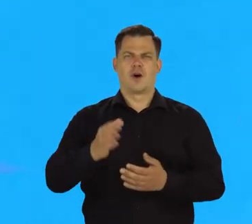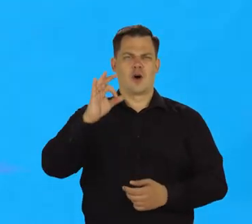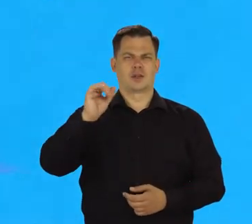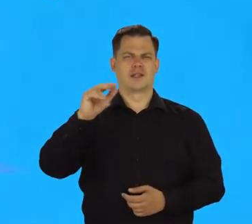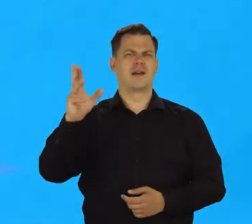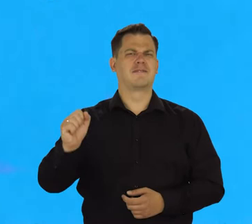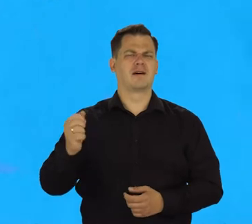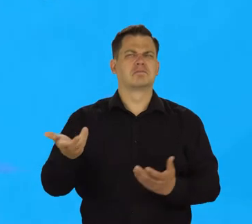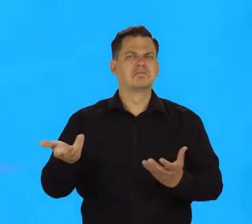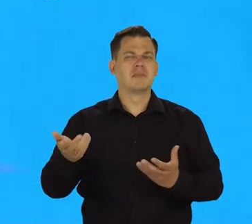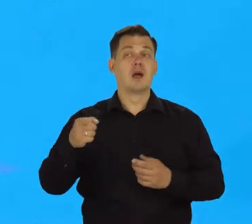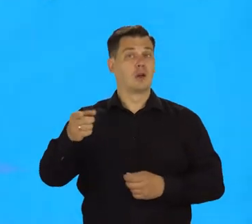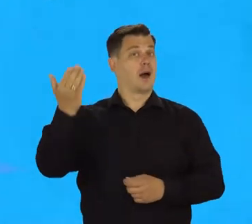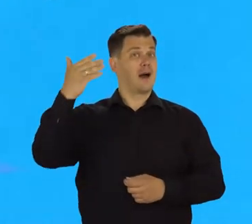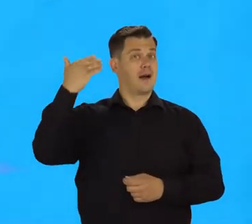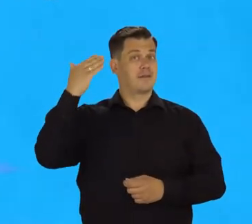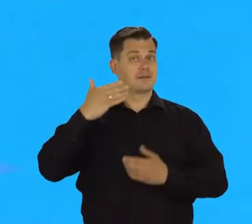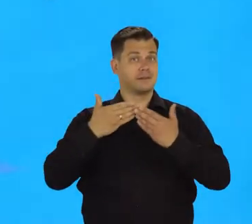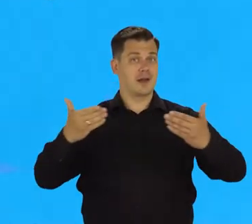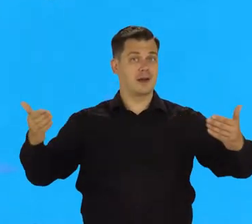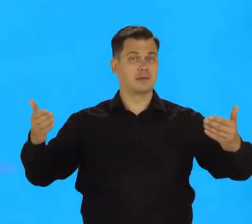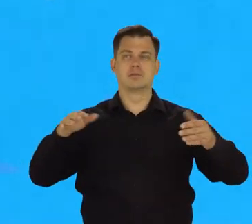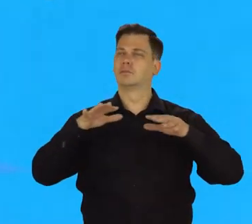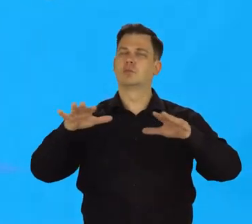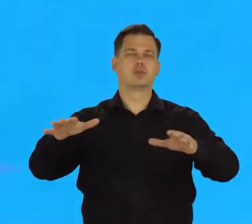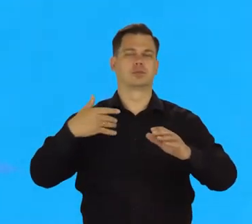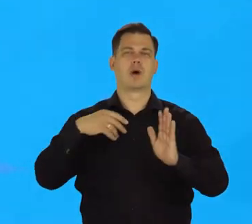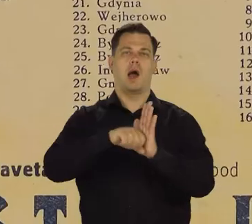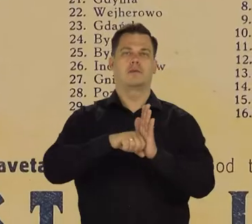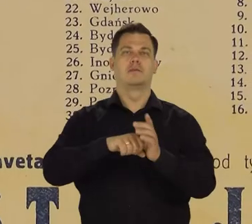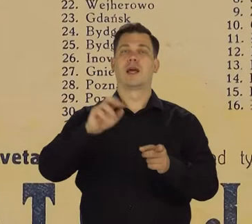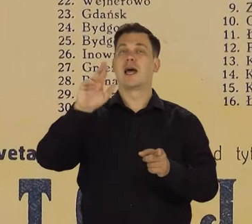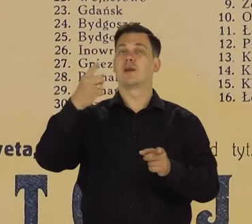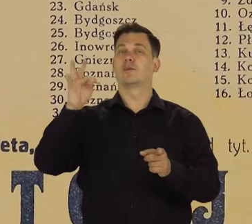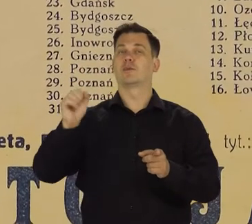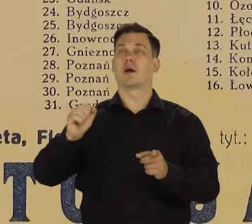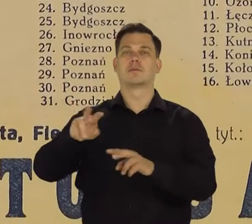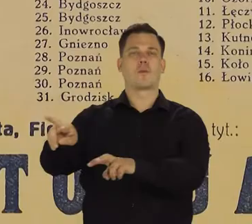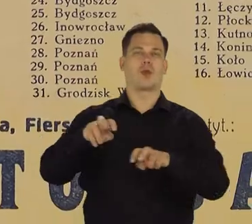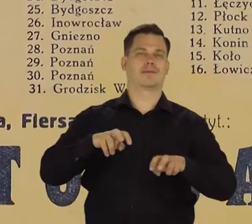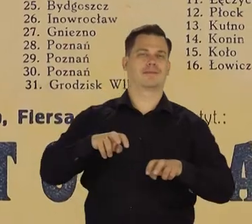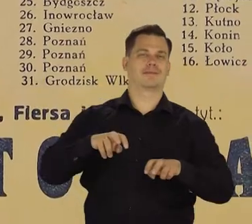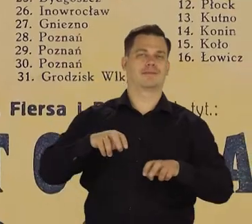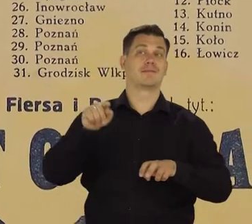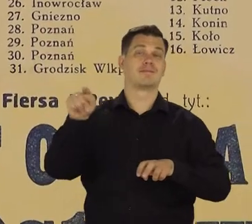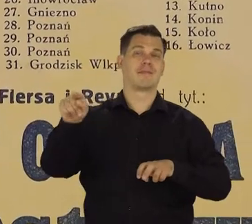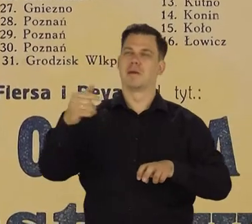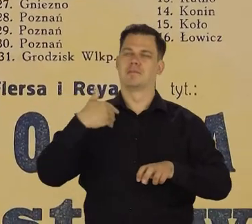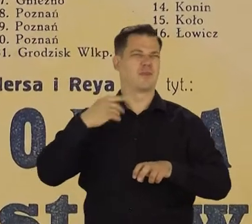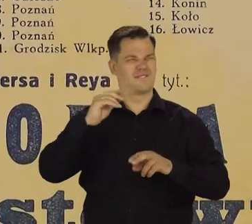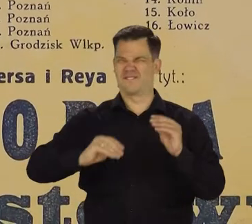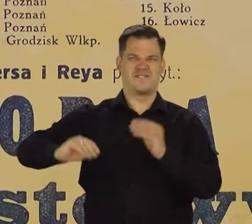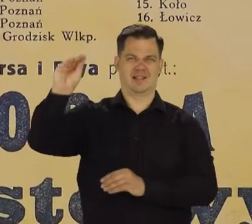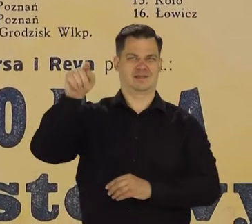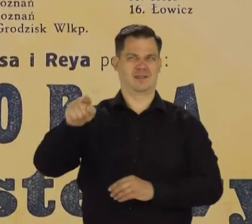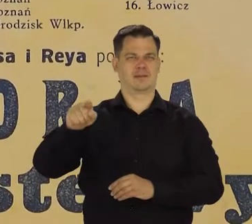Dlaczego Juliusza Osterwy? Dlatego, że wtedy w teatrze było wielu aktorów z Reduty Osterwy. Oni